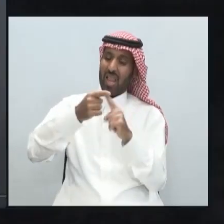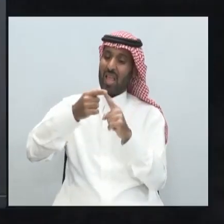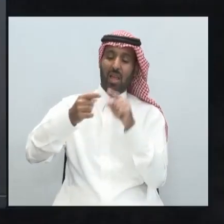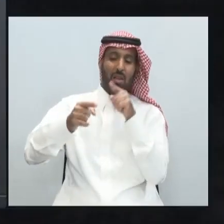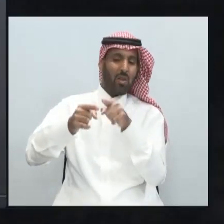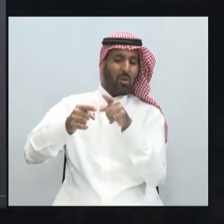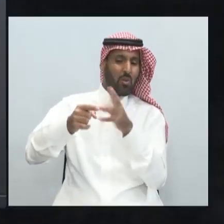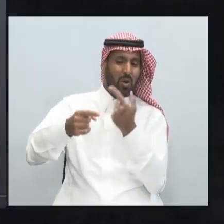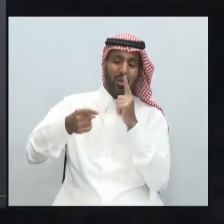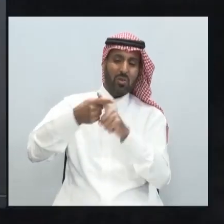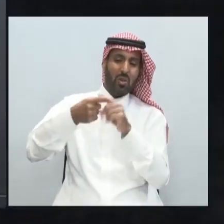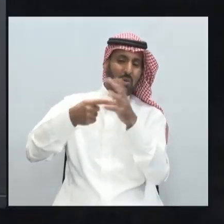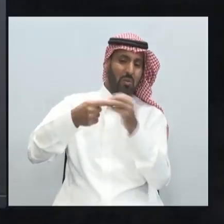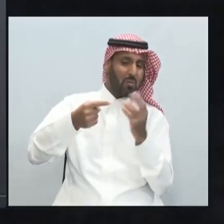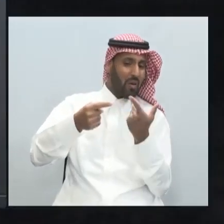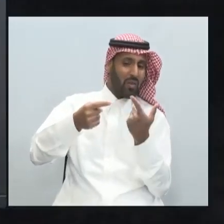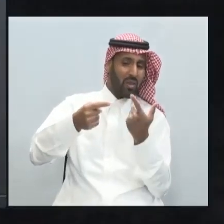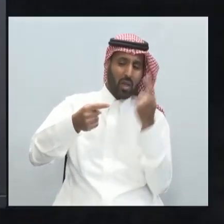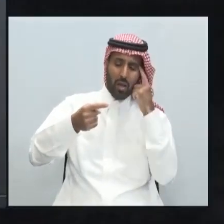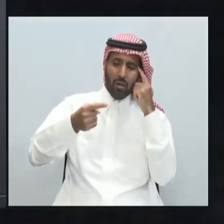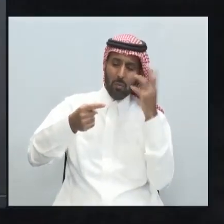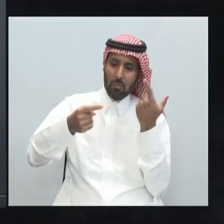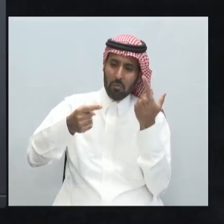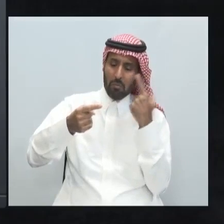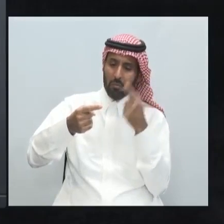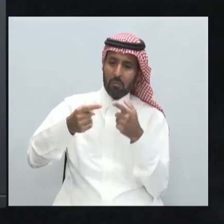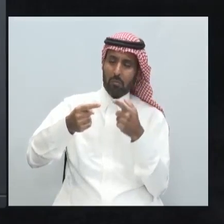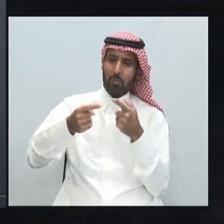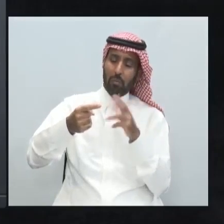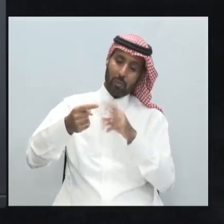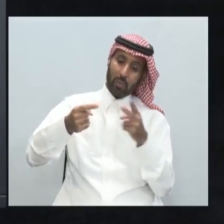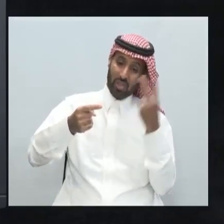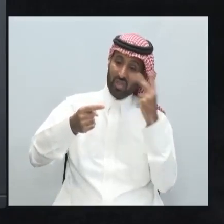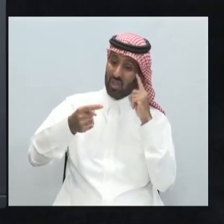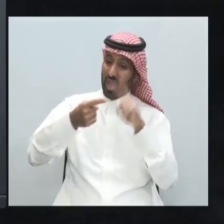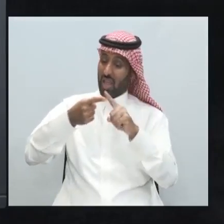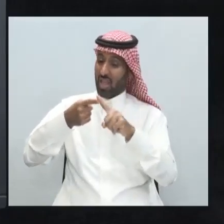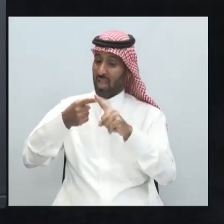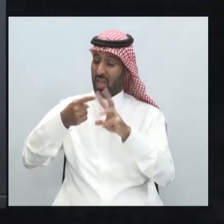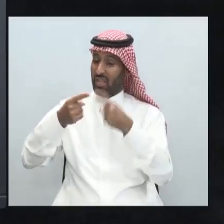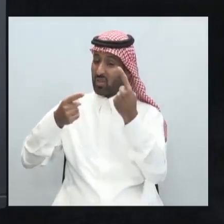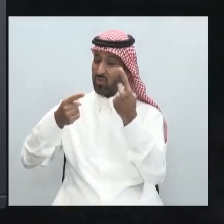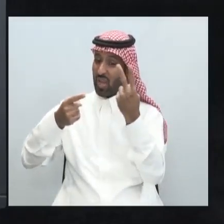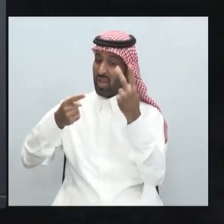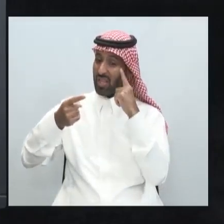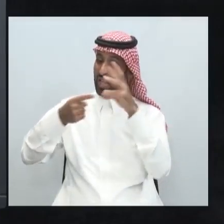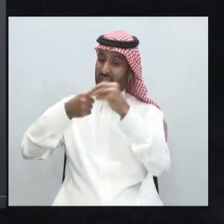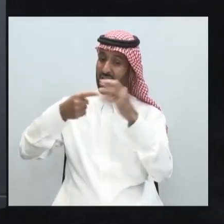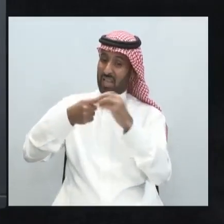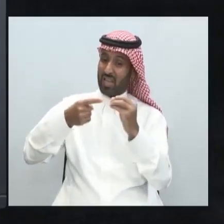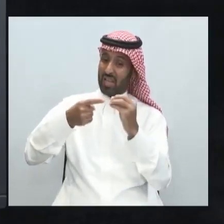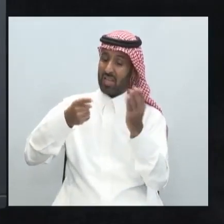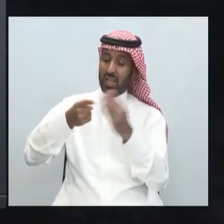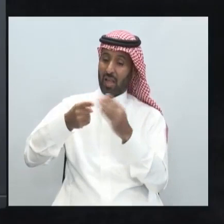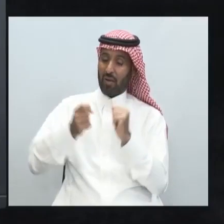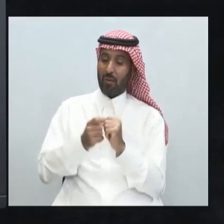يحدد موجب او سالب لم يحدد احيانا تكون ثنائيه القطب بين اساسا جزئين سالبين بين